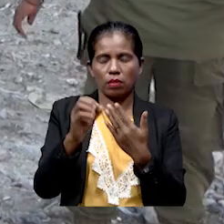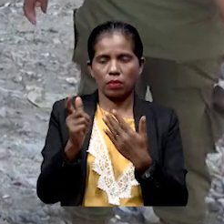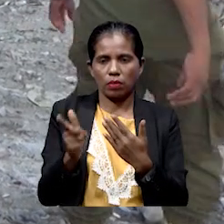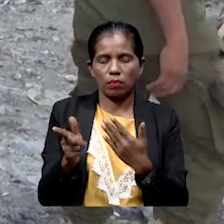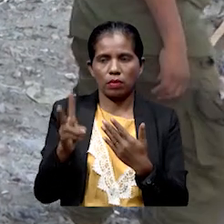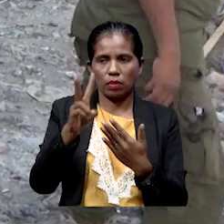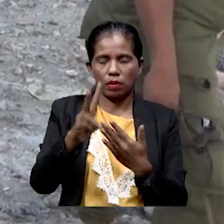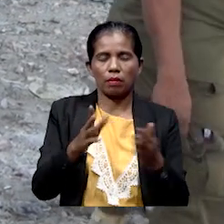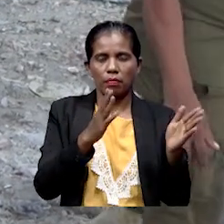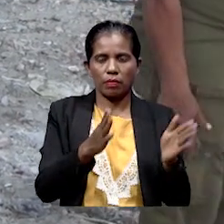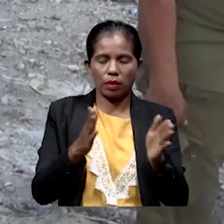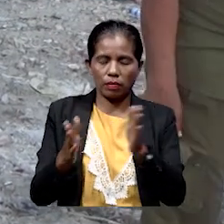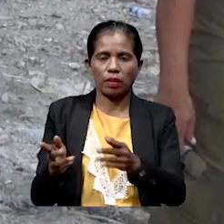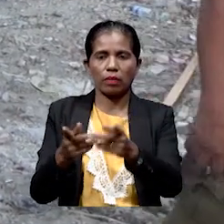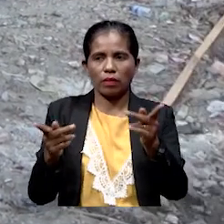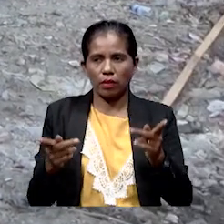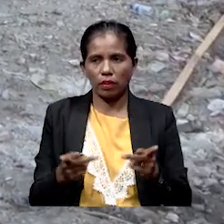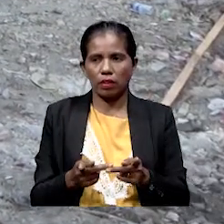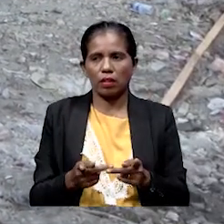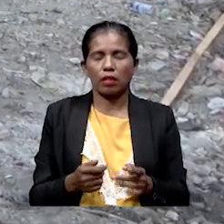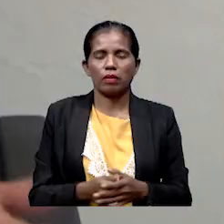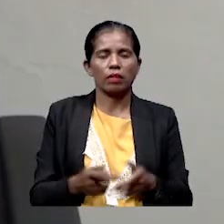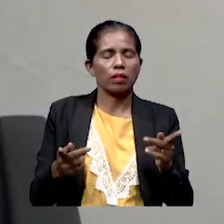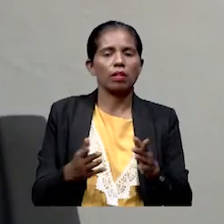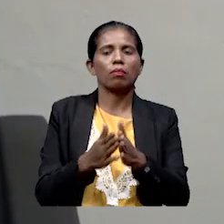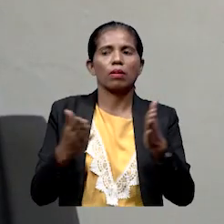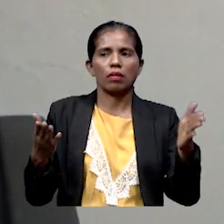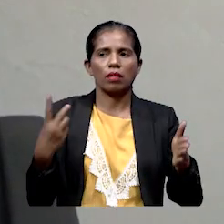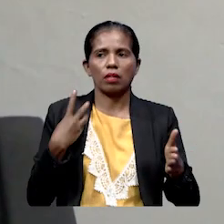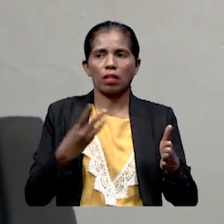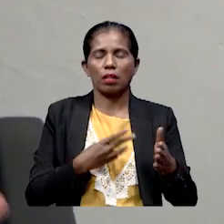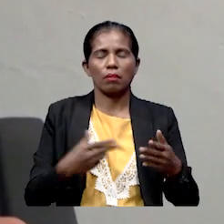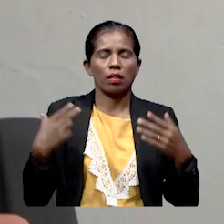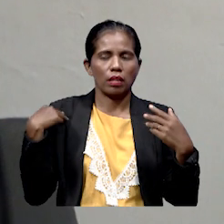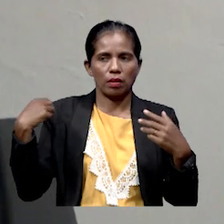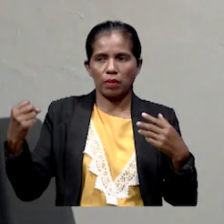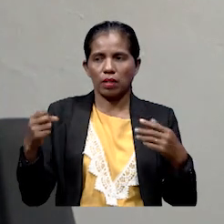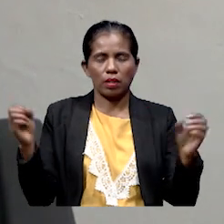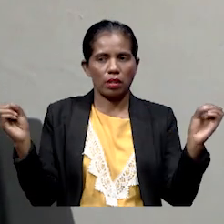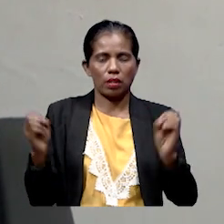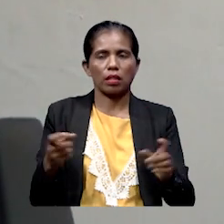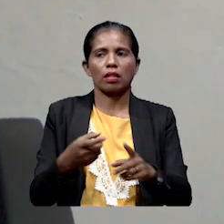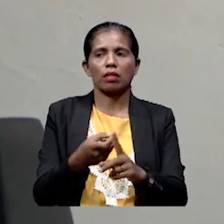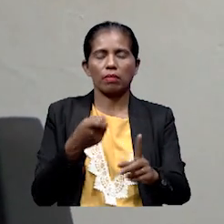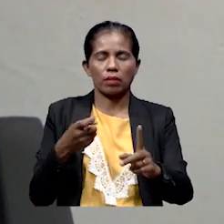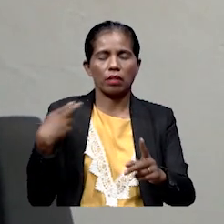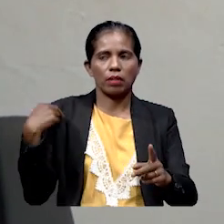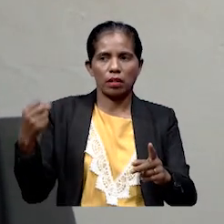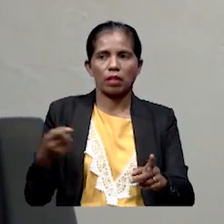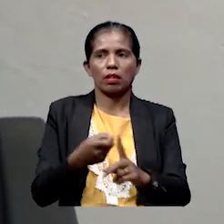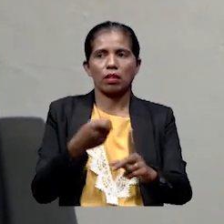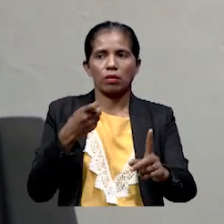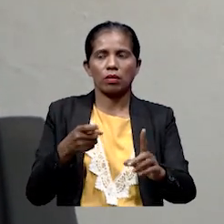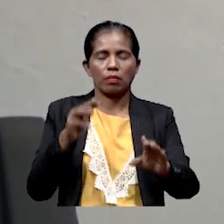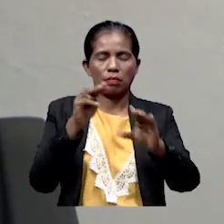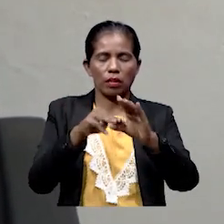2002. Prepara fatin kerja re luang botida ne ami bit la iya ne bit ne so sira